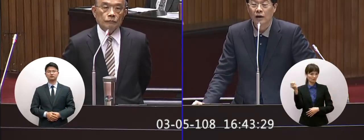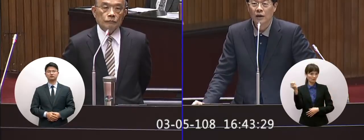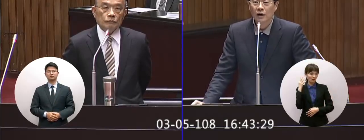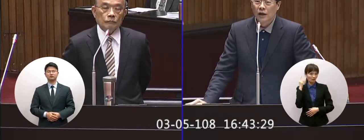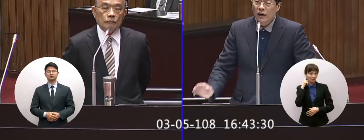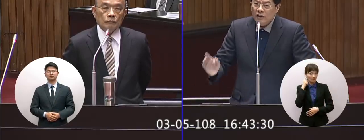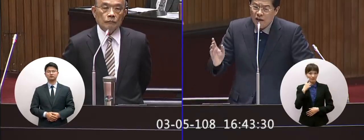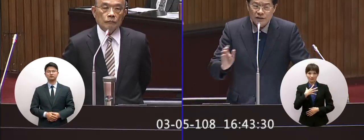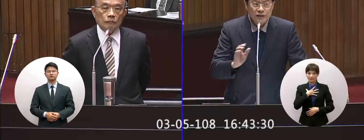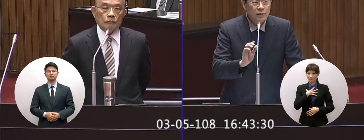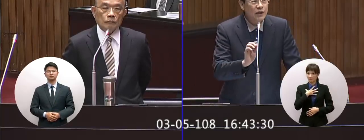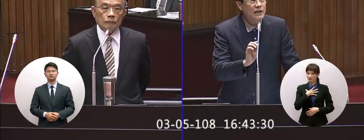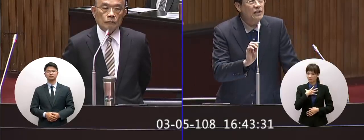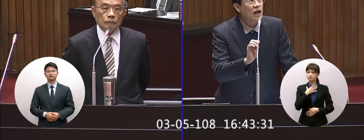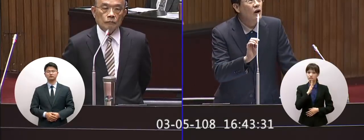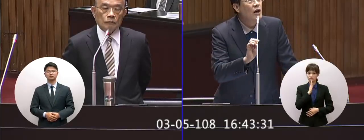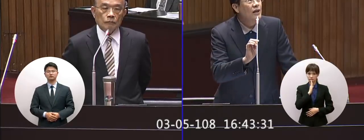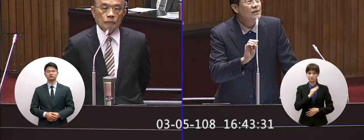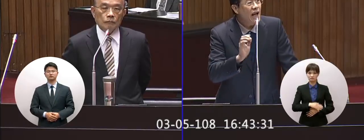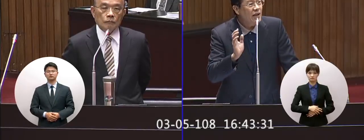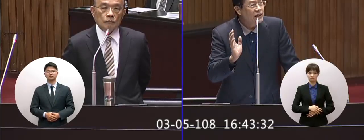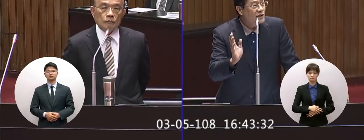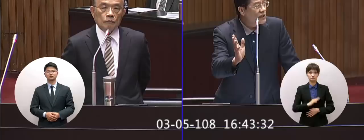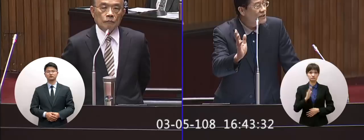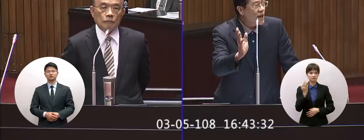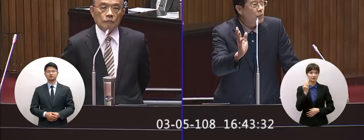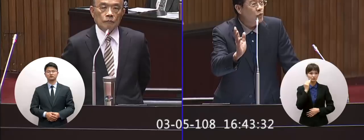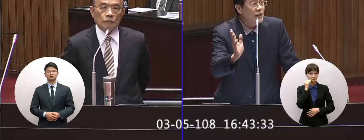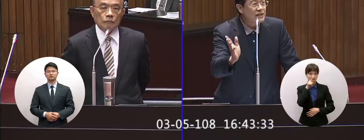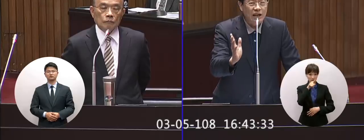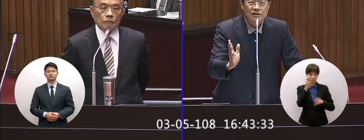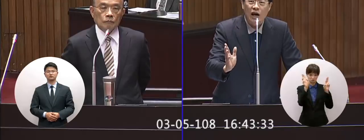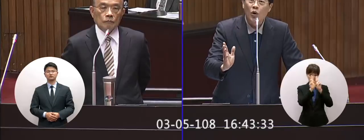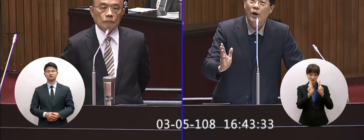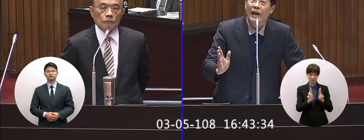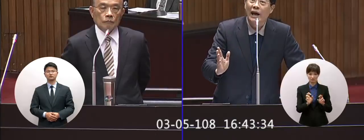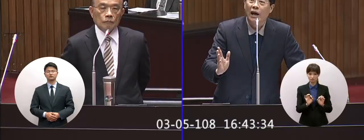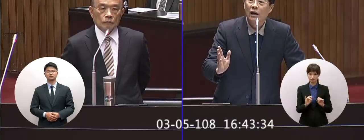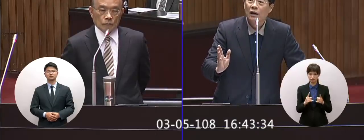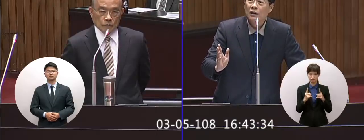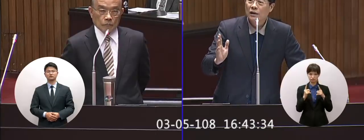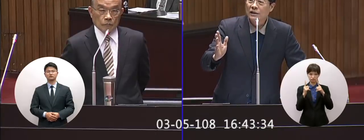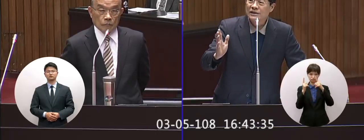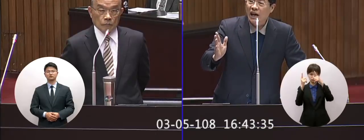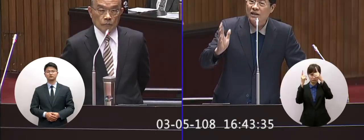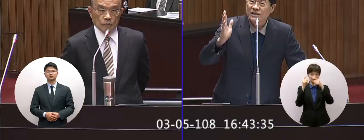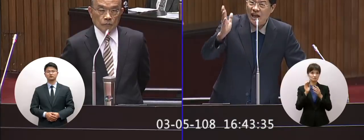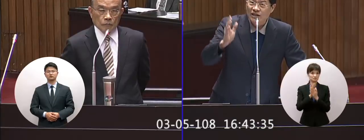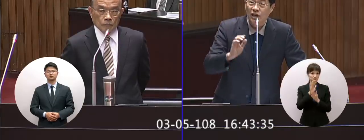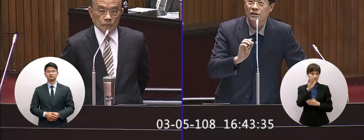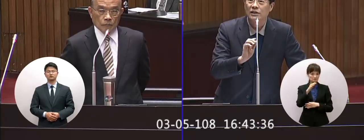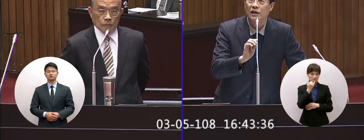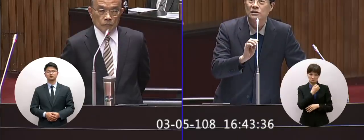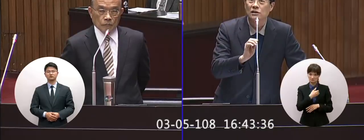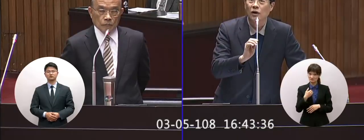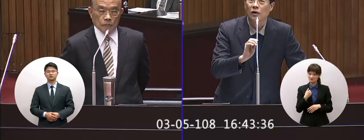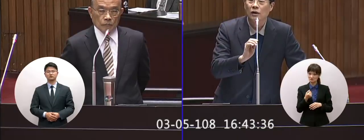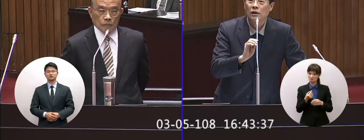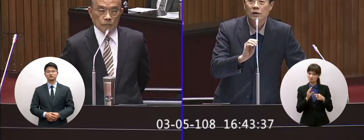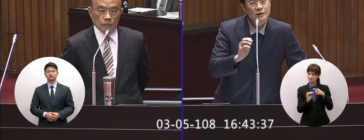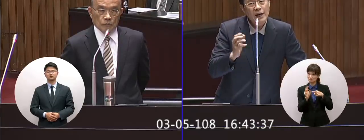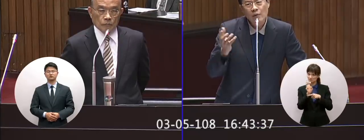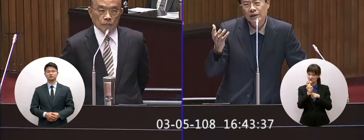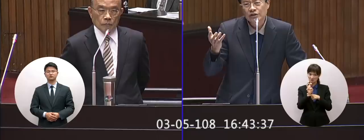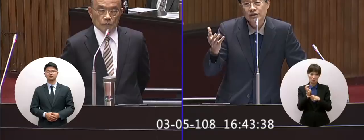怕了，可是你有没有想到，当你的电价不断的上涨，未来啊可能涨了30%以上的时